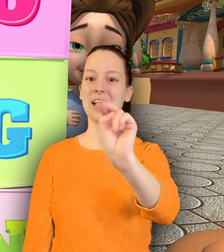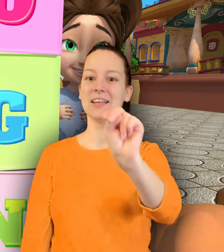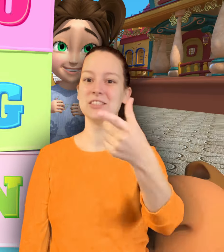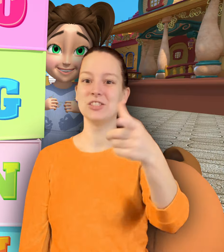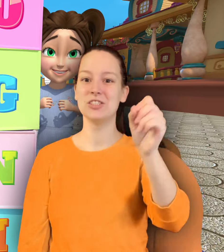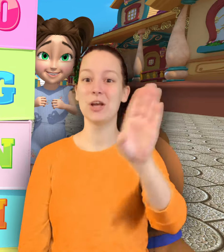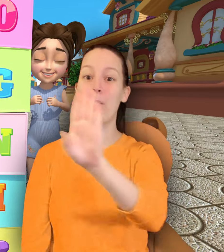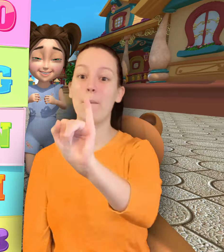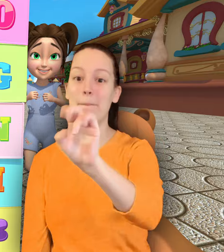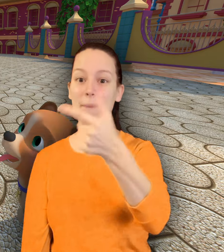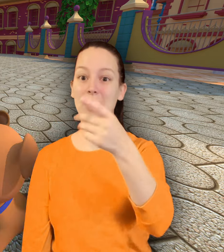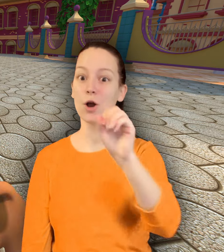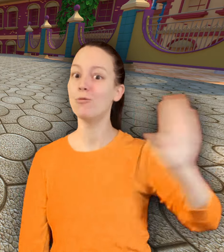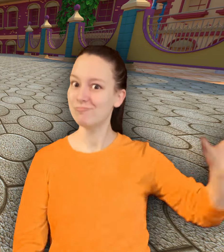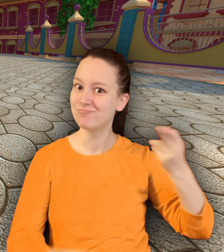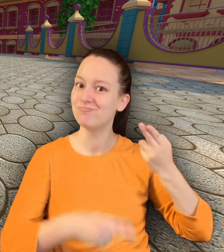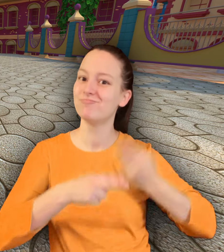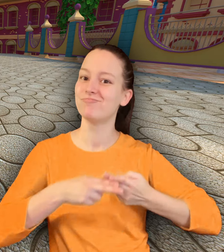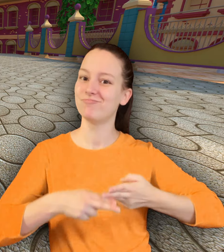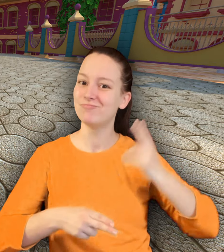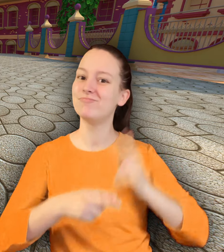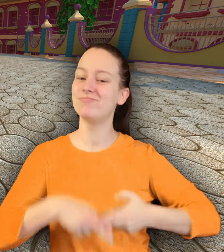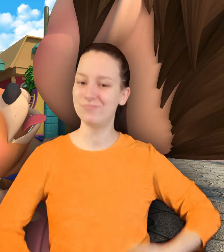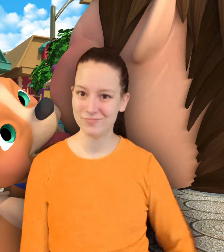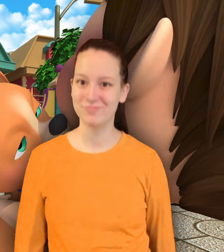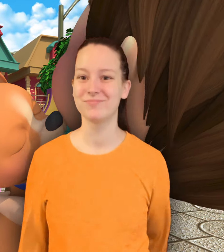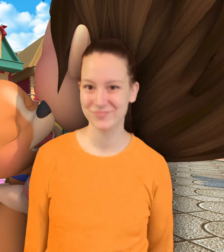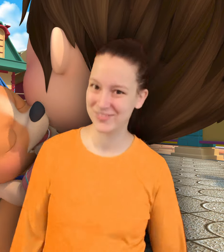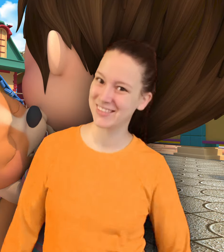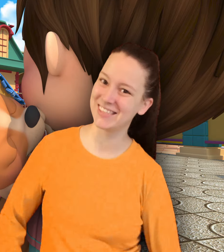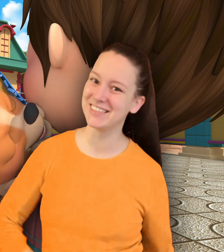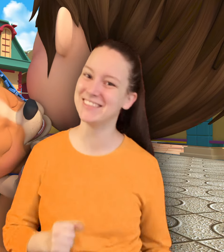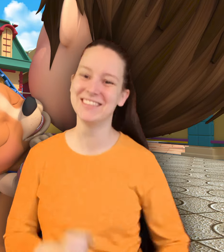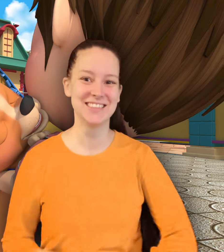INONG名前は